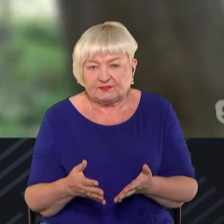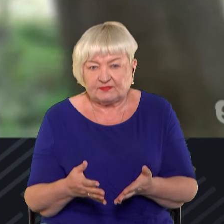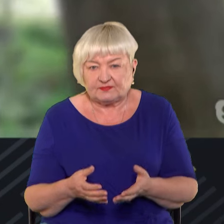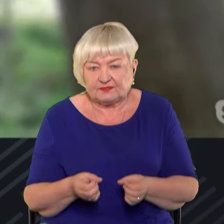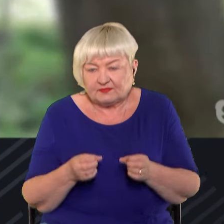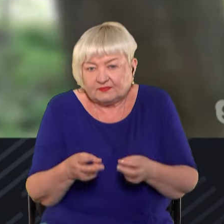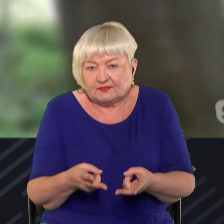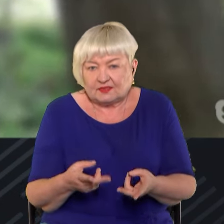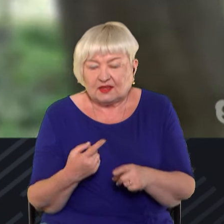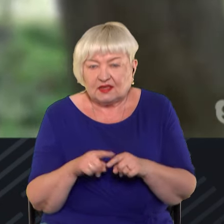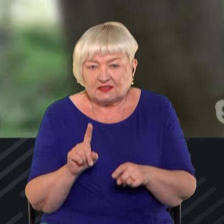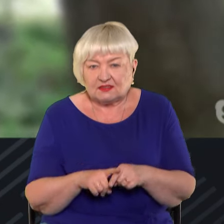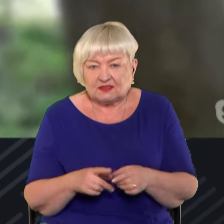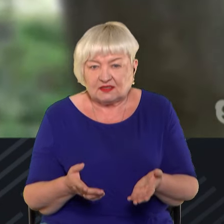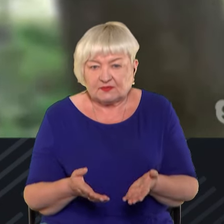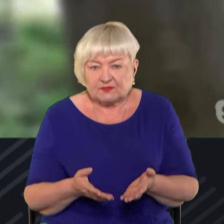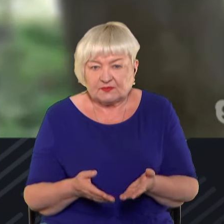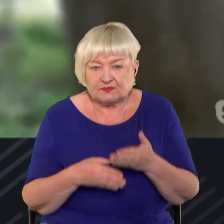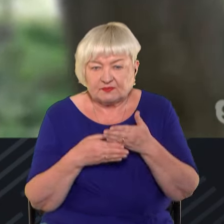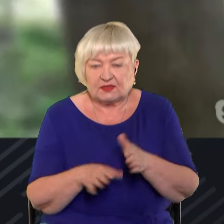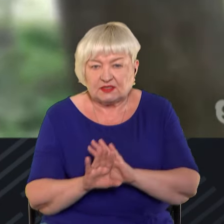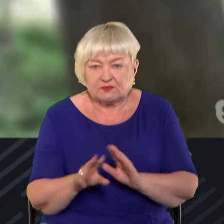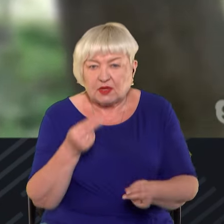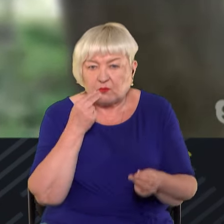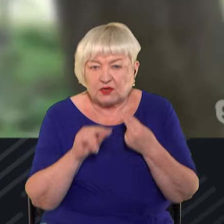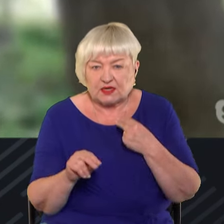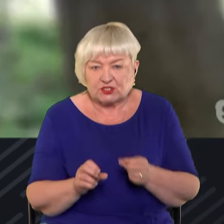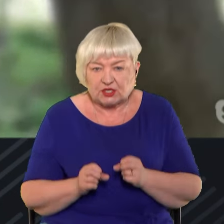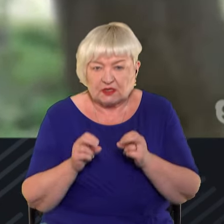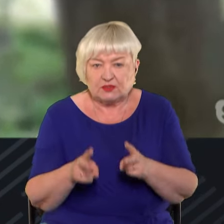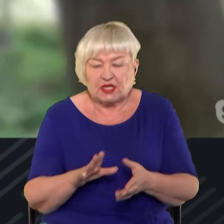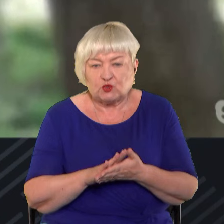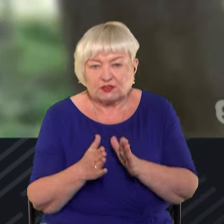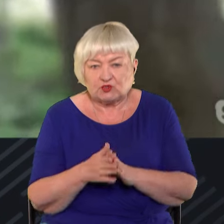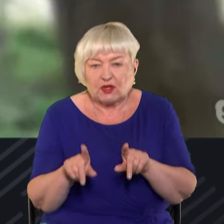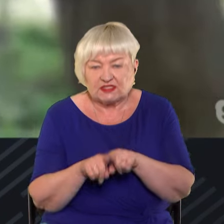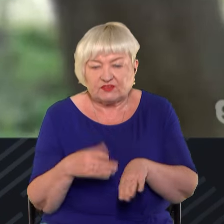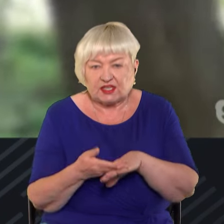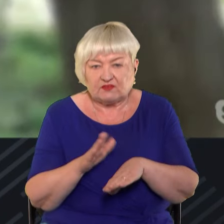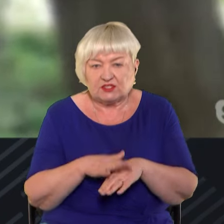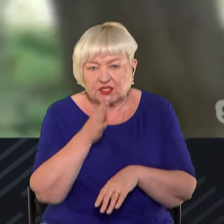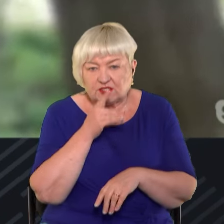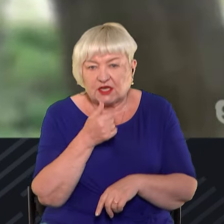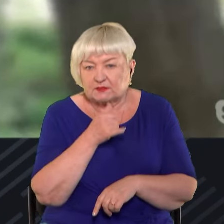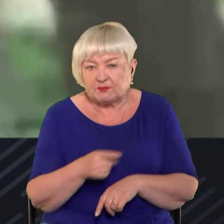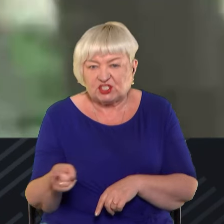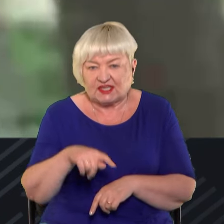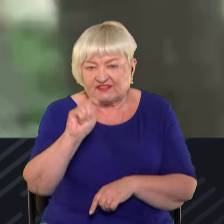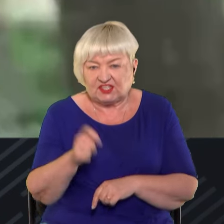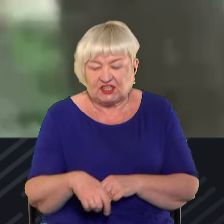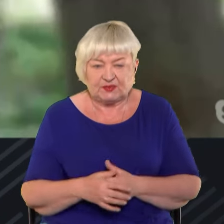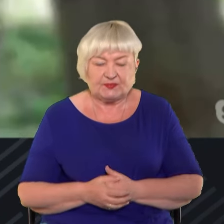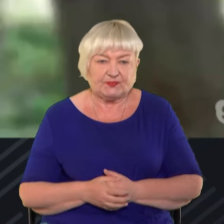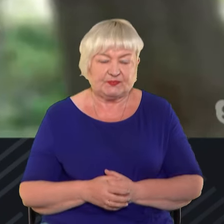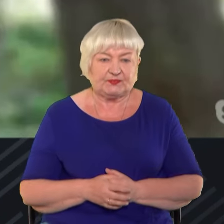це явно не сприяє покращенню криміногенної ситуації в такий важкий час під час війни. Пане Ярославе,